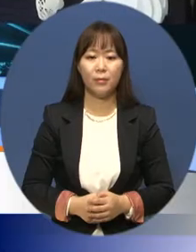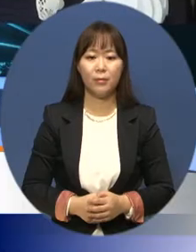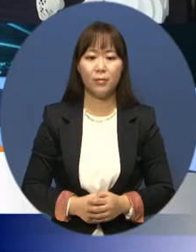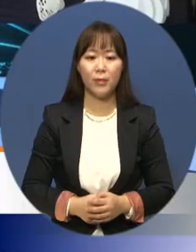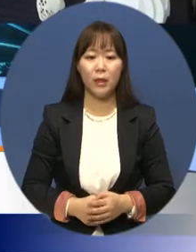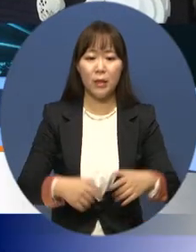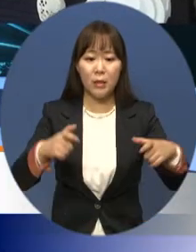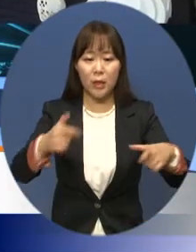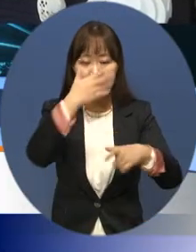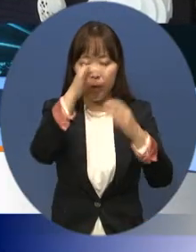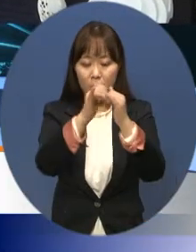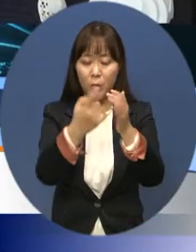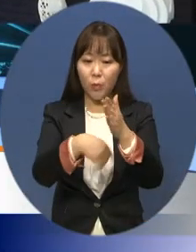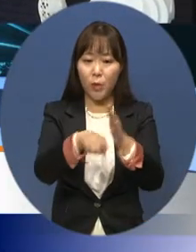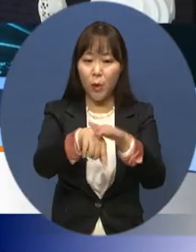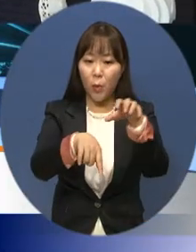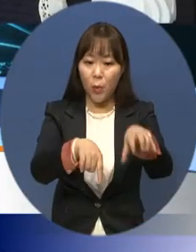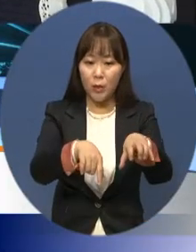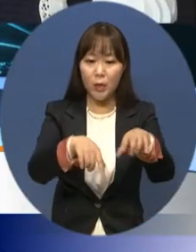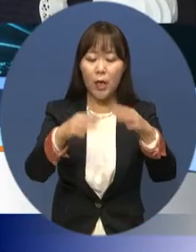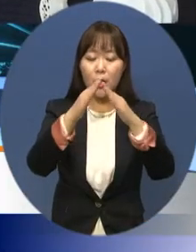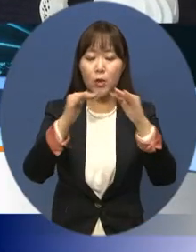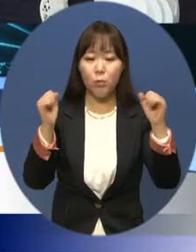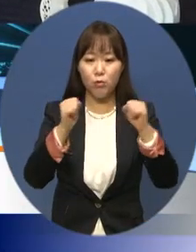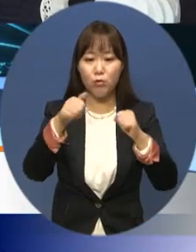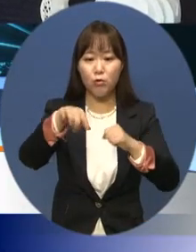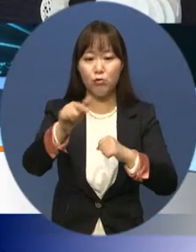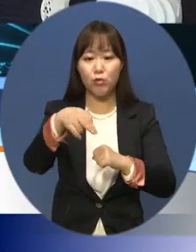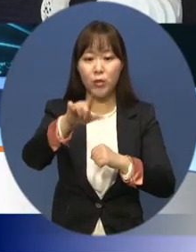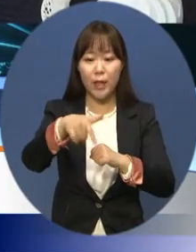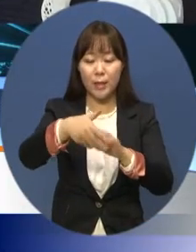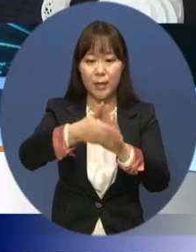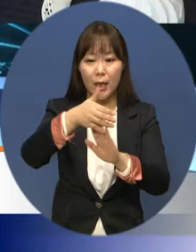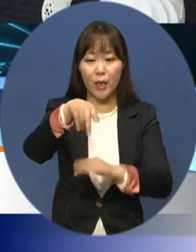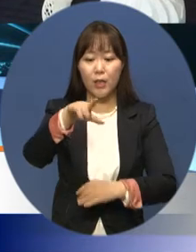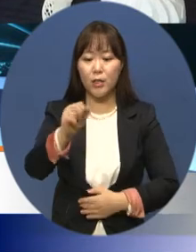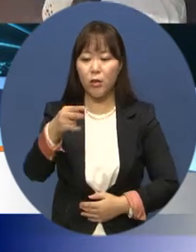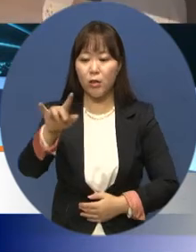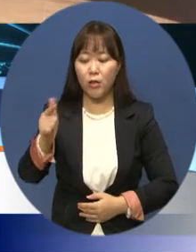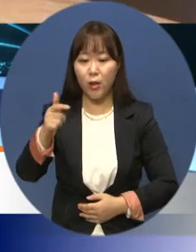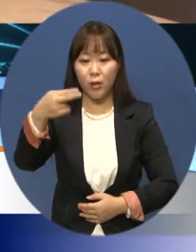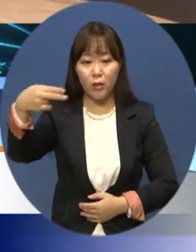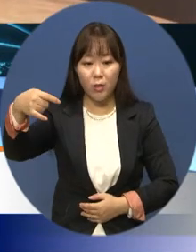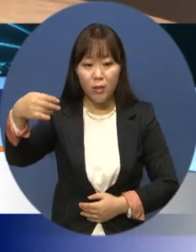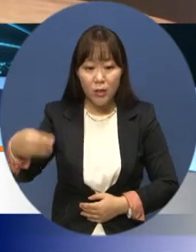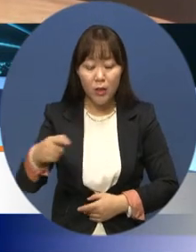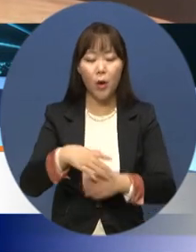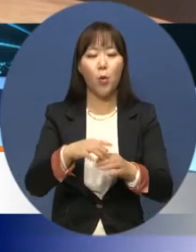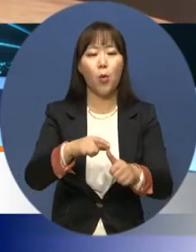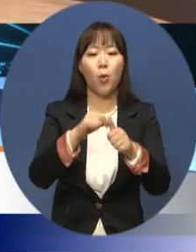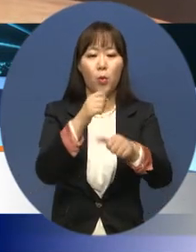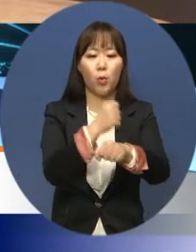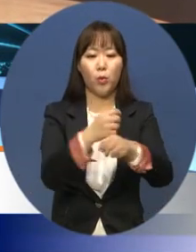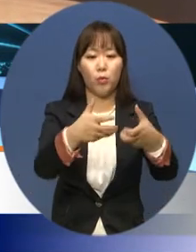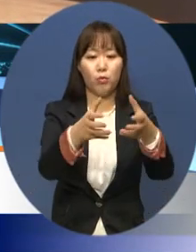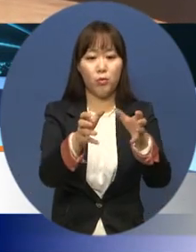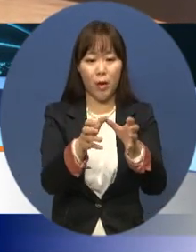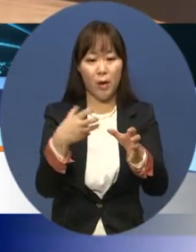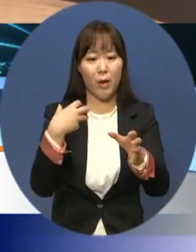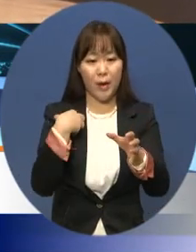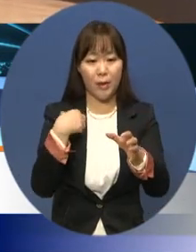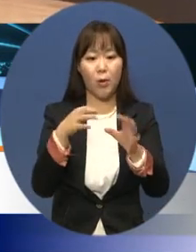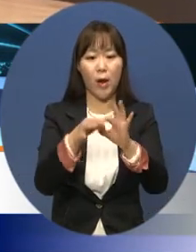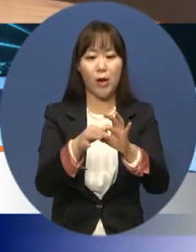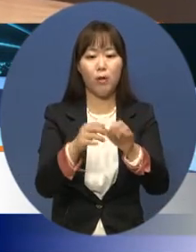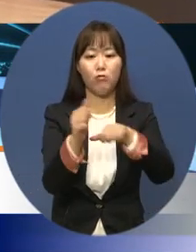지역성 연대를 위한 공간인 정부 군산시에 청년들이 고용노동부가 주관하는 청년 센터 운영 지원 사업의